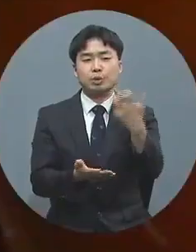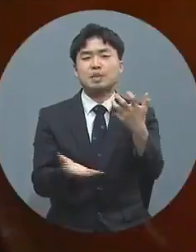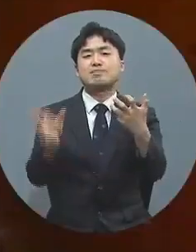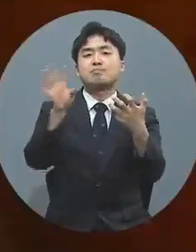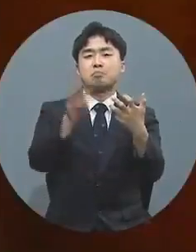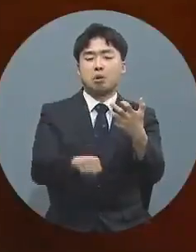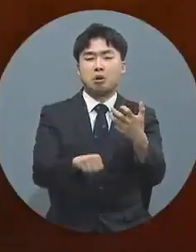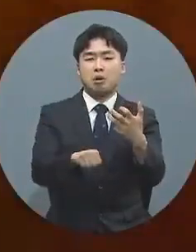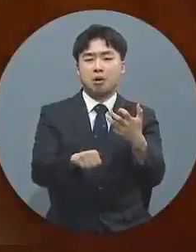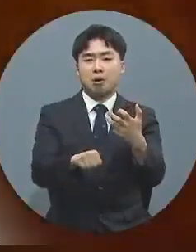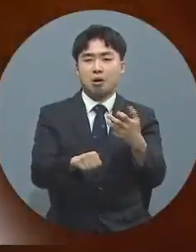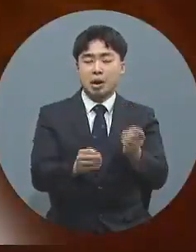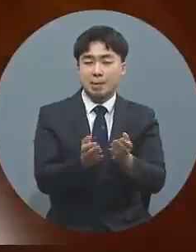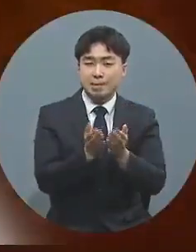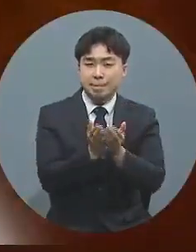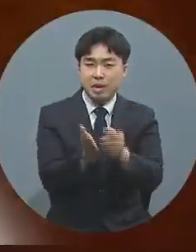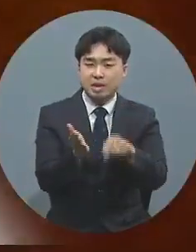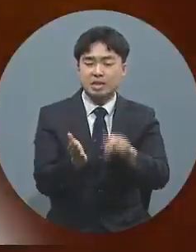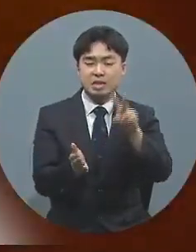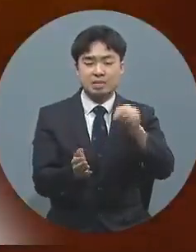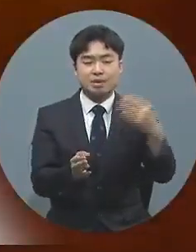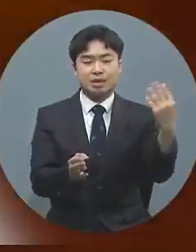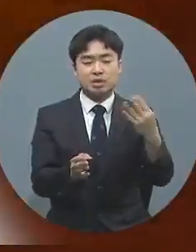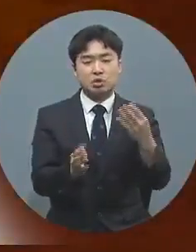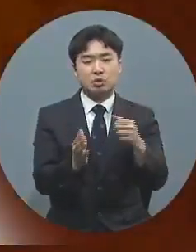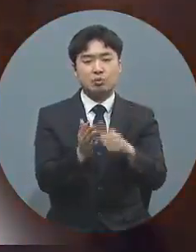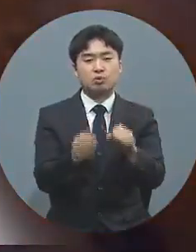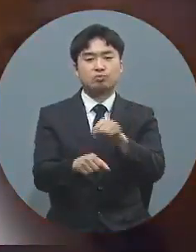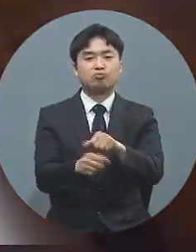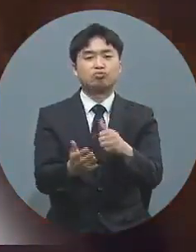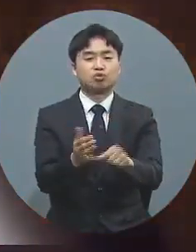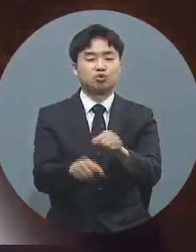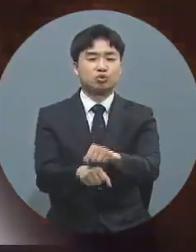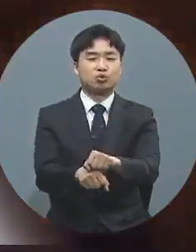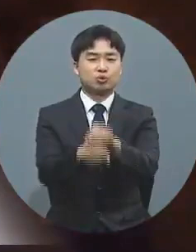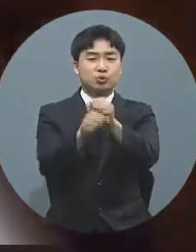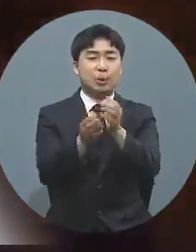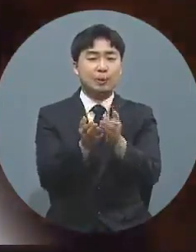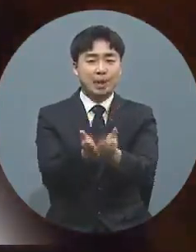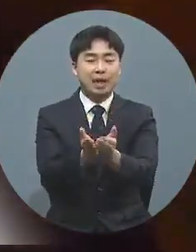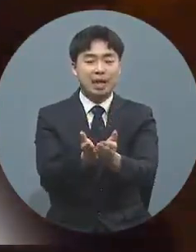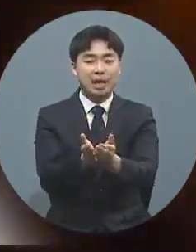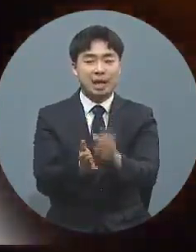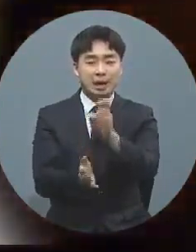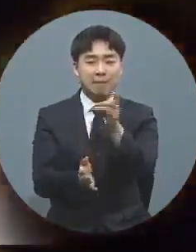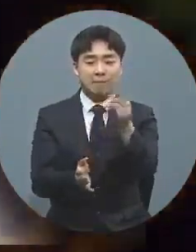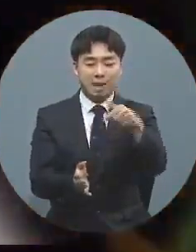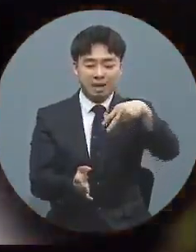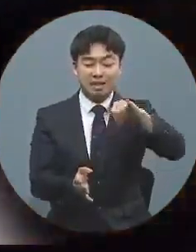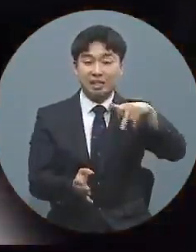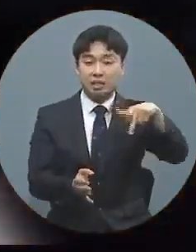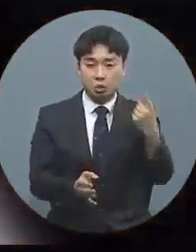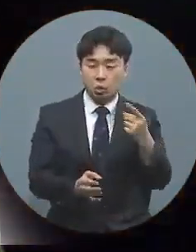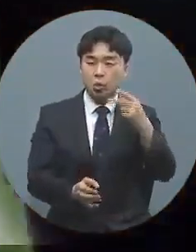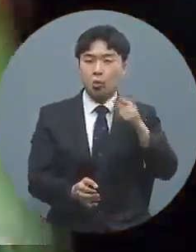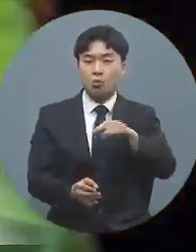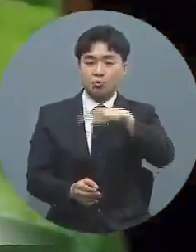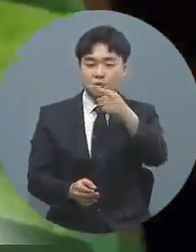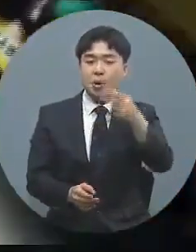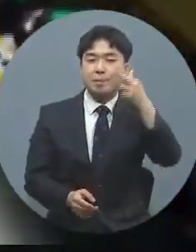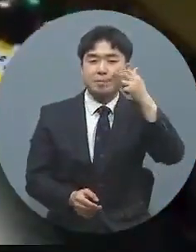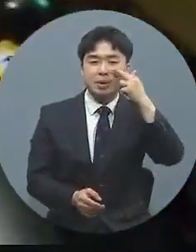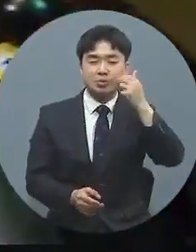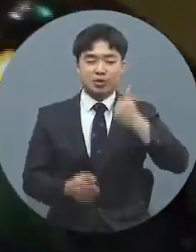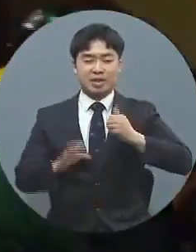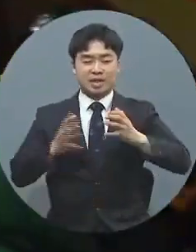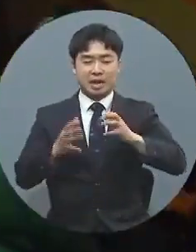상당입니다. 해당 선박은 2만 4천 톤급 일반 화물선으로 멕시코에서 출항해 미국과 캐나다를 거쳐 지난 5일